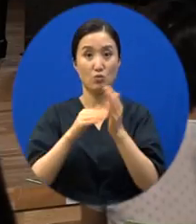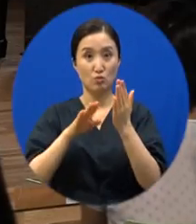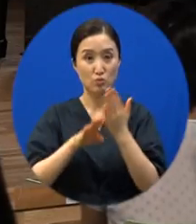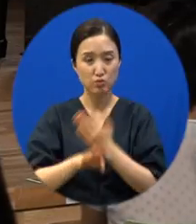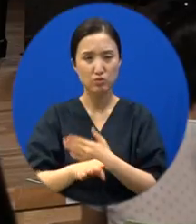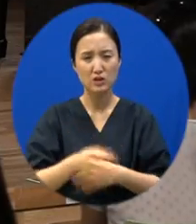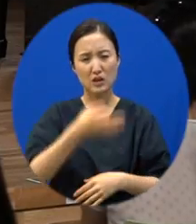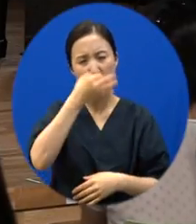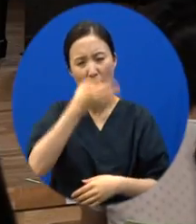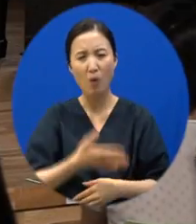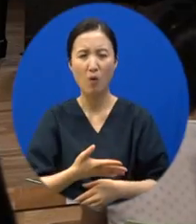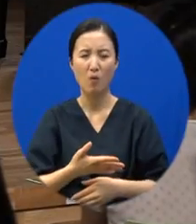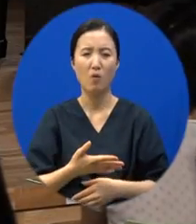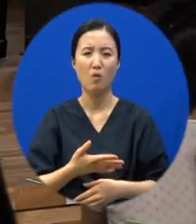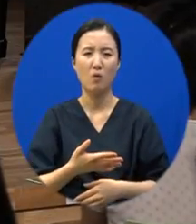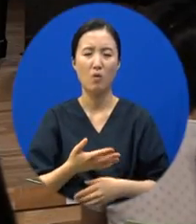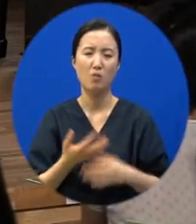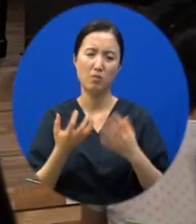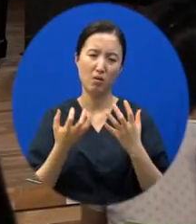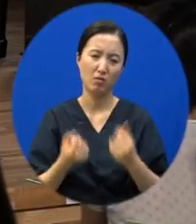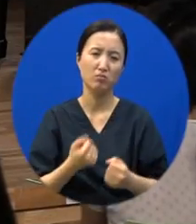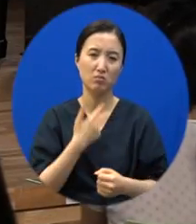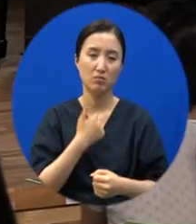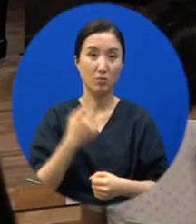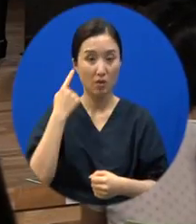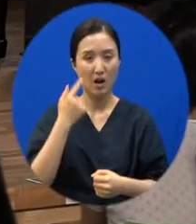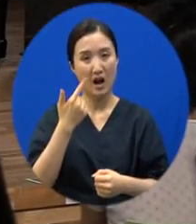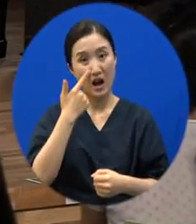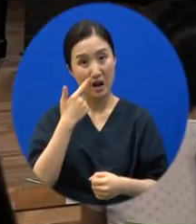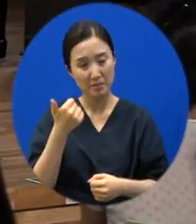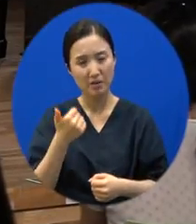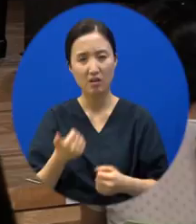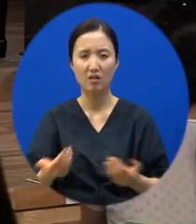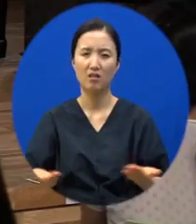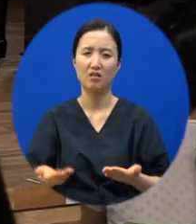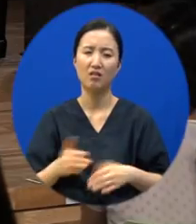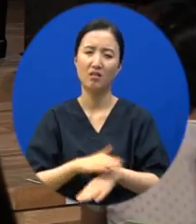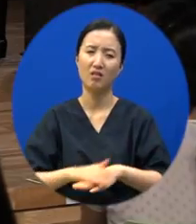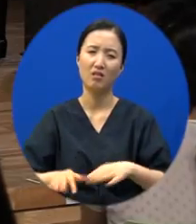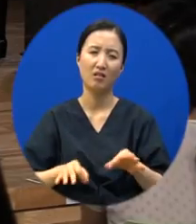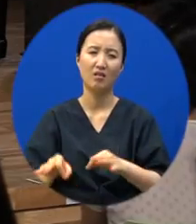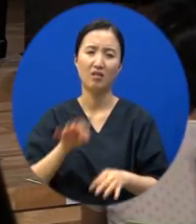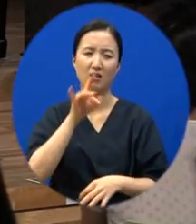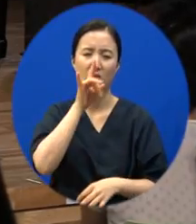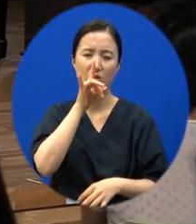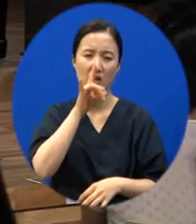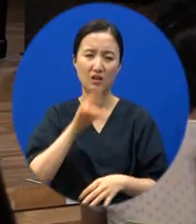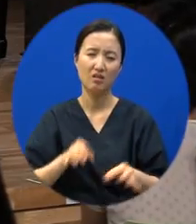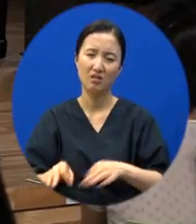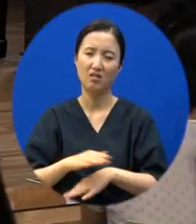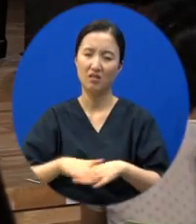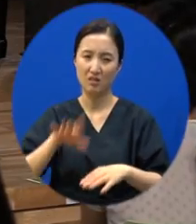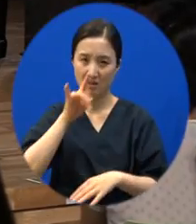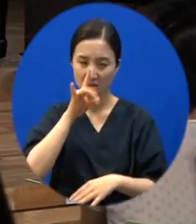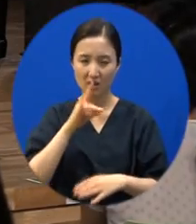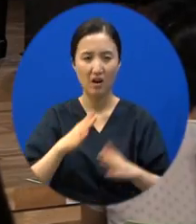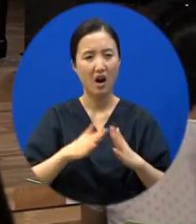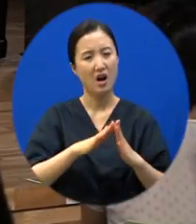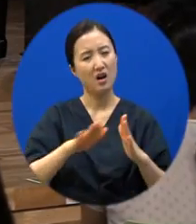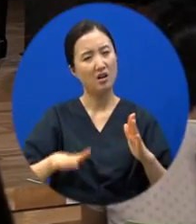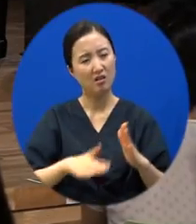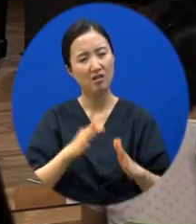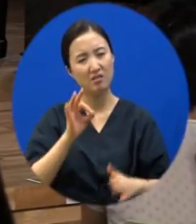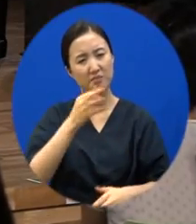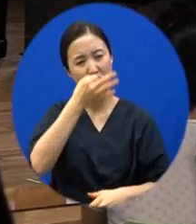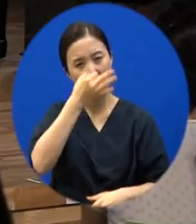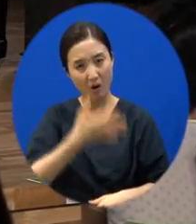굉장히 많았어요. 아버지가 하시던 사업이 좀 굉장히 어려워지셨고 집안의 이제 경제적 상황이 좀 많이 안